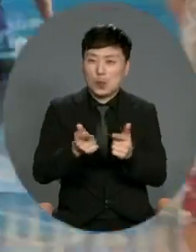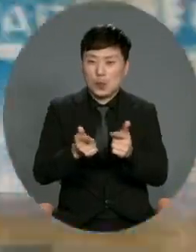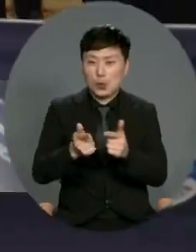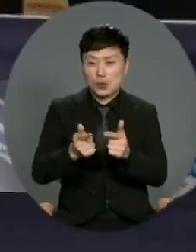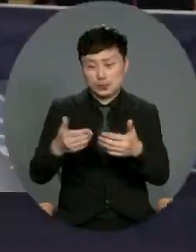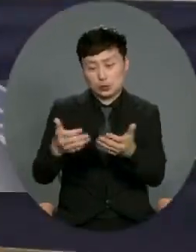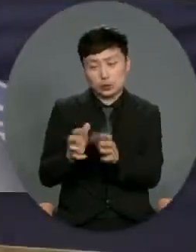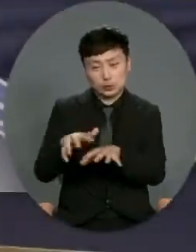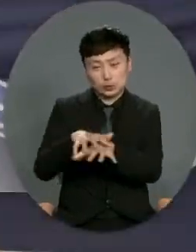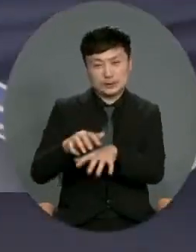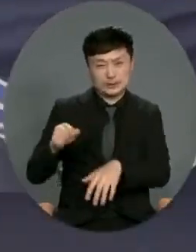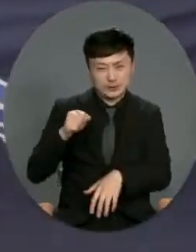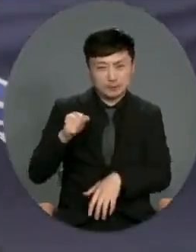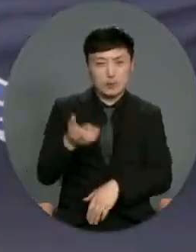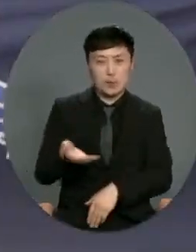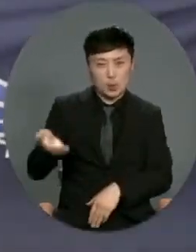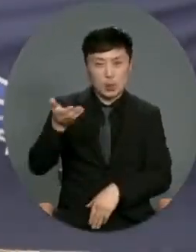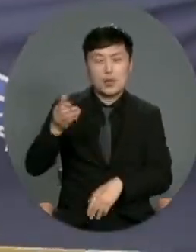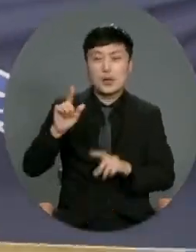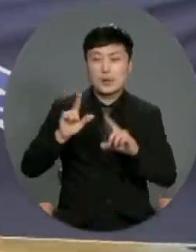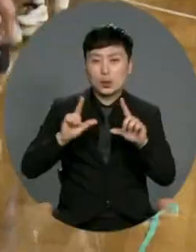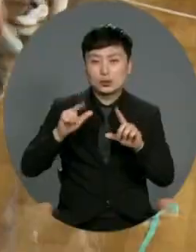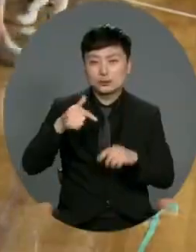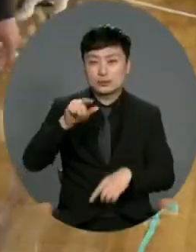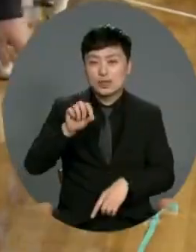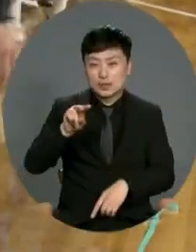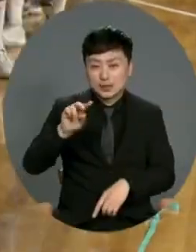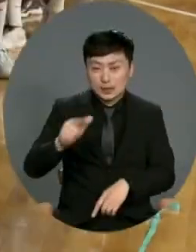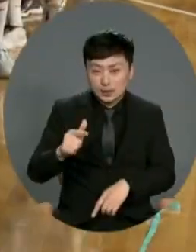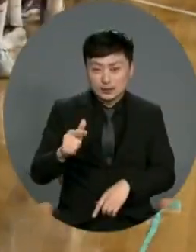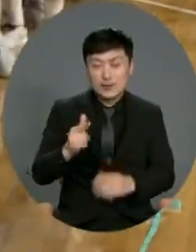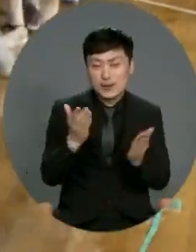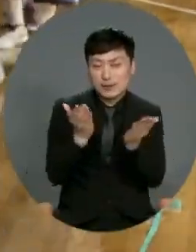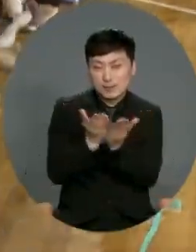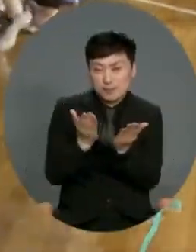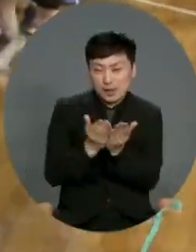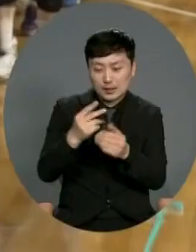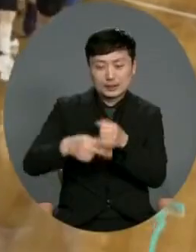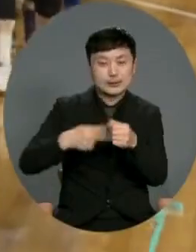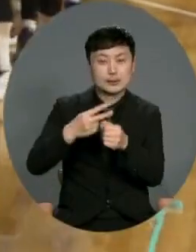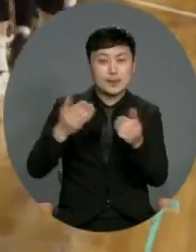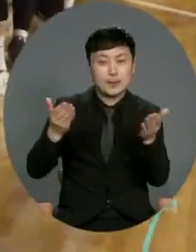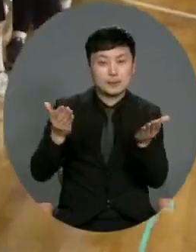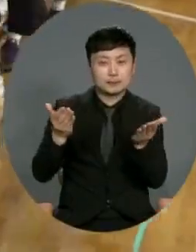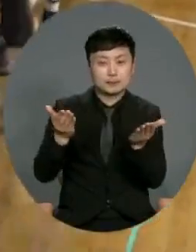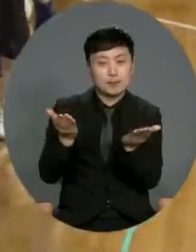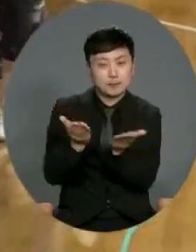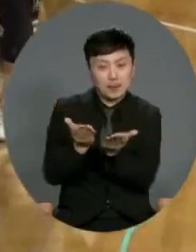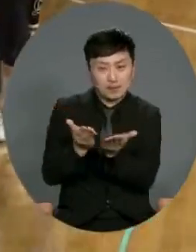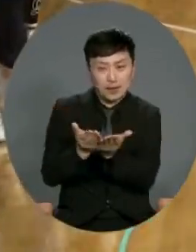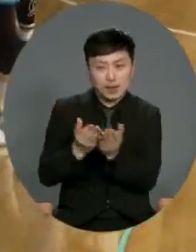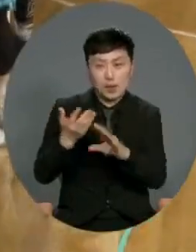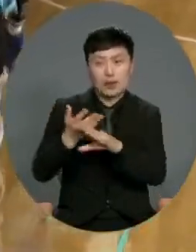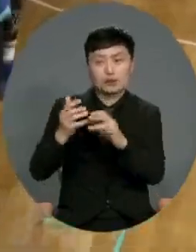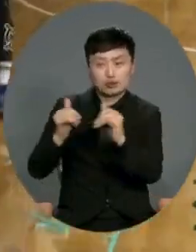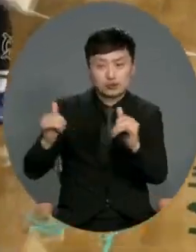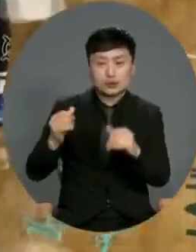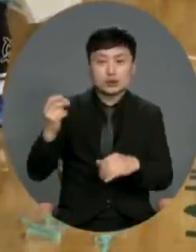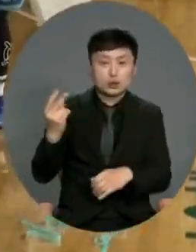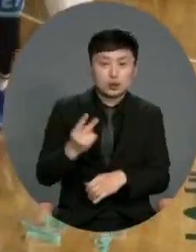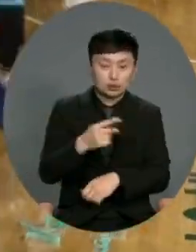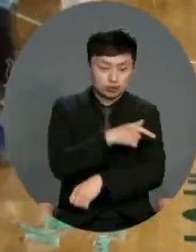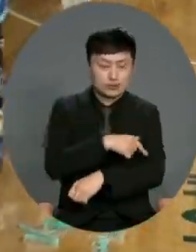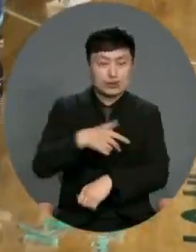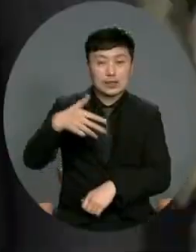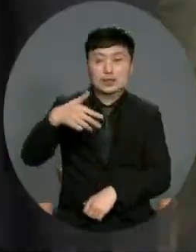단단해졌다는 평가를 받고 있습니다. 강혁 감독과 좋은 합을 보인 2년차 벨란겔의 기량 발전에다 주장 차바이가